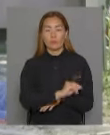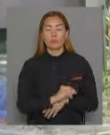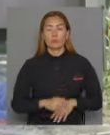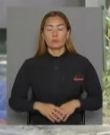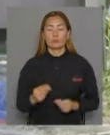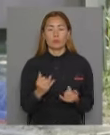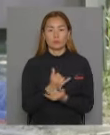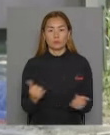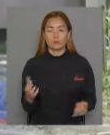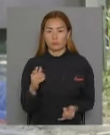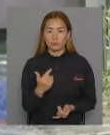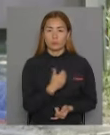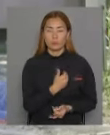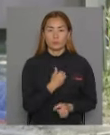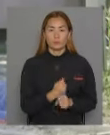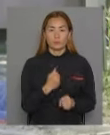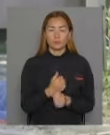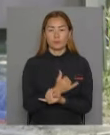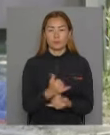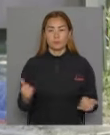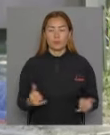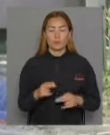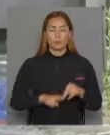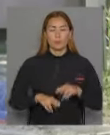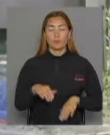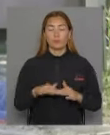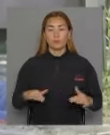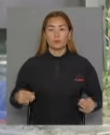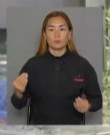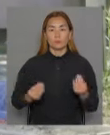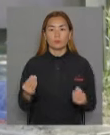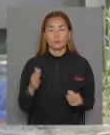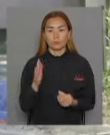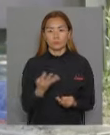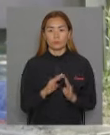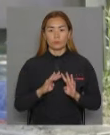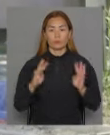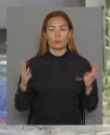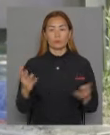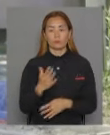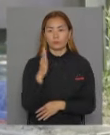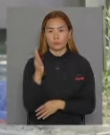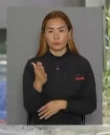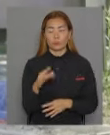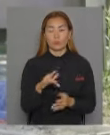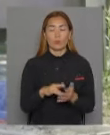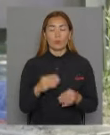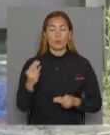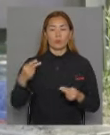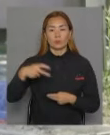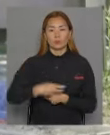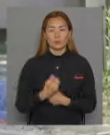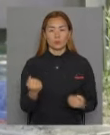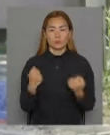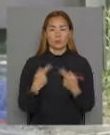но на дорогах специально отведенные места, где строим детские площадки, будут ограждаться полностью, будут строиться горки,